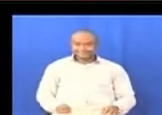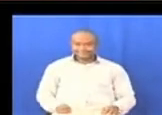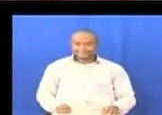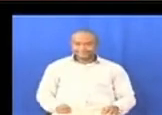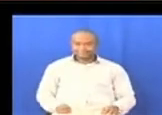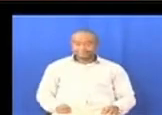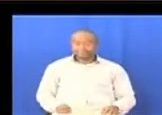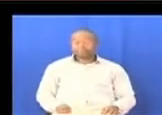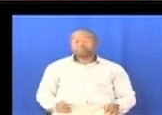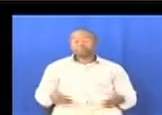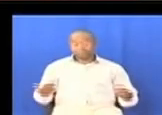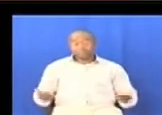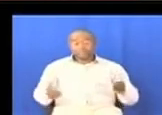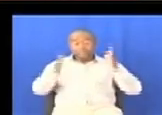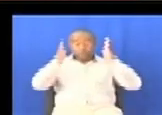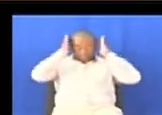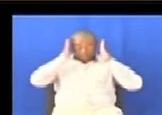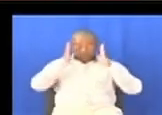Mheshimiwa Spika,